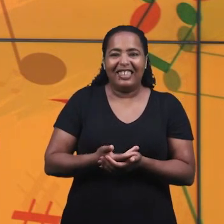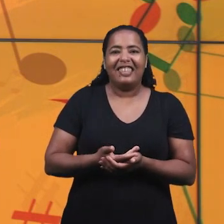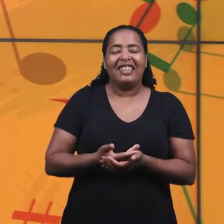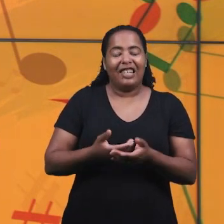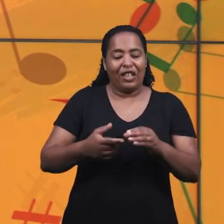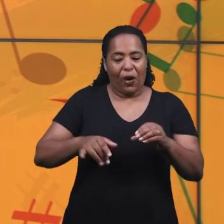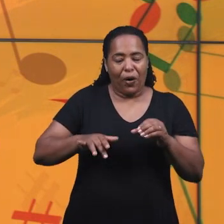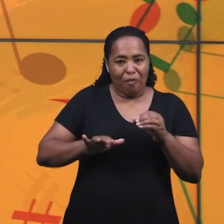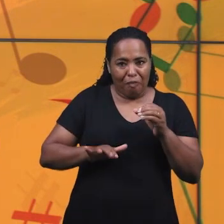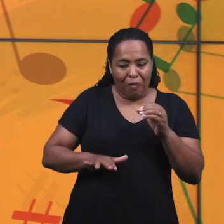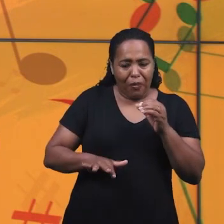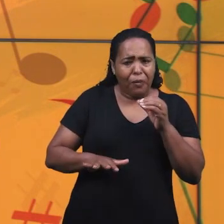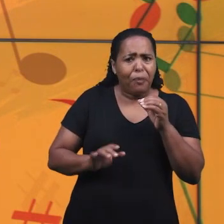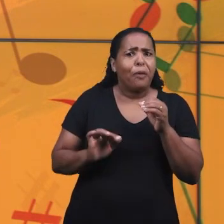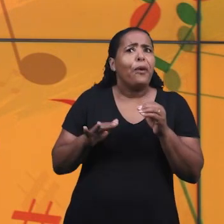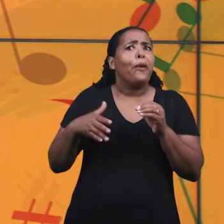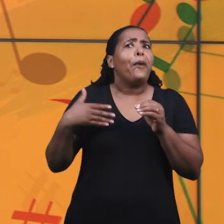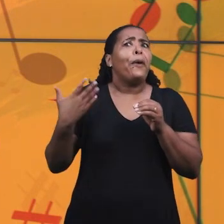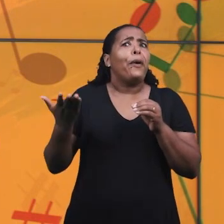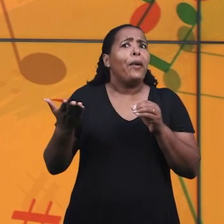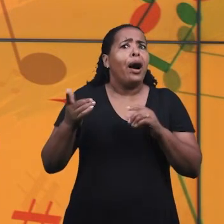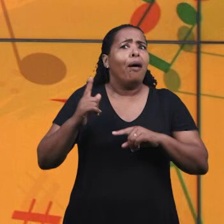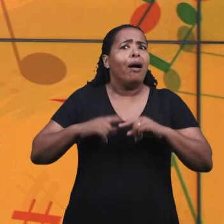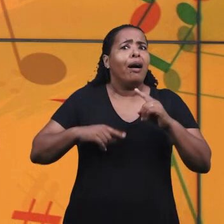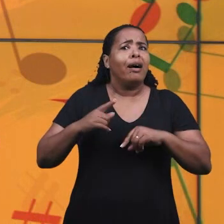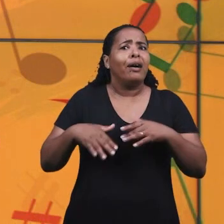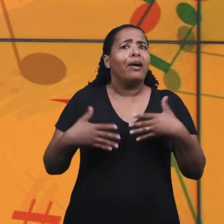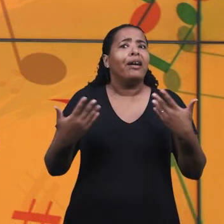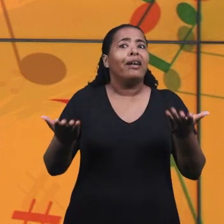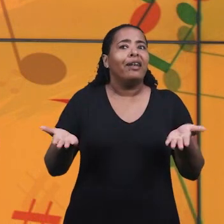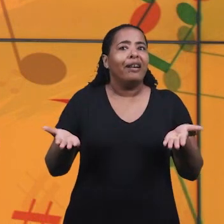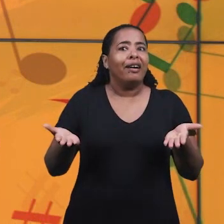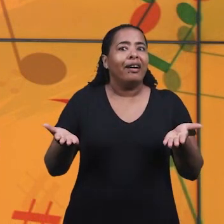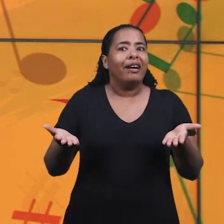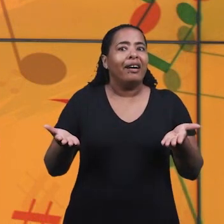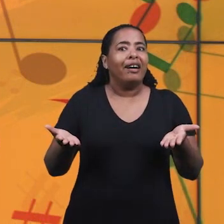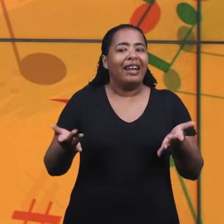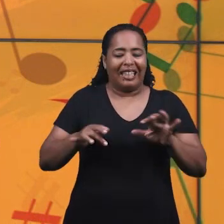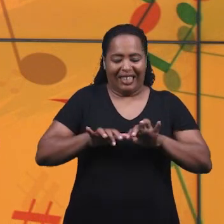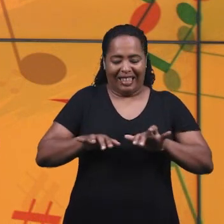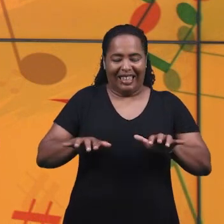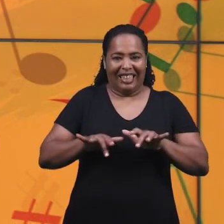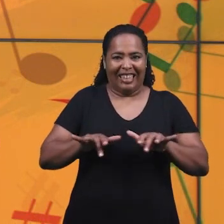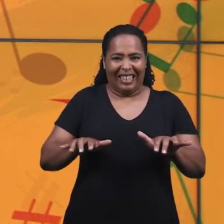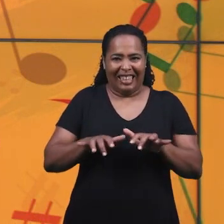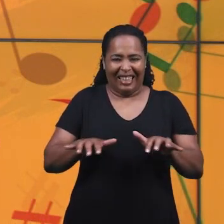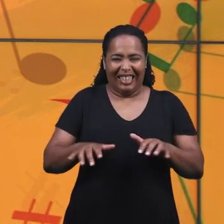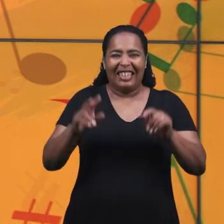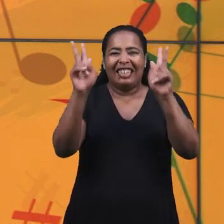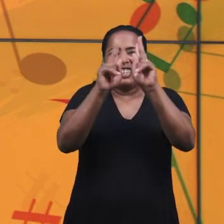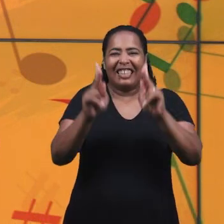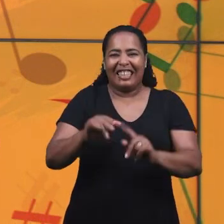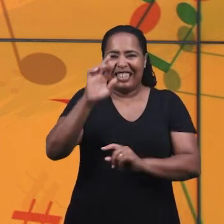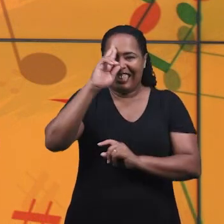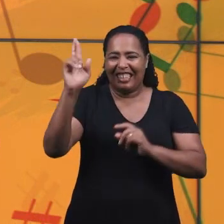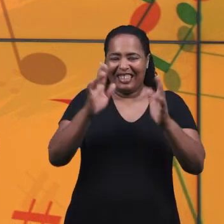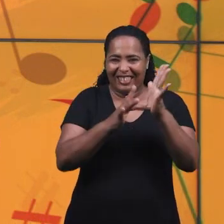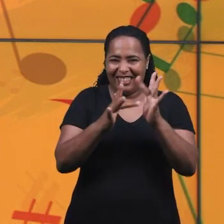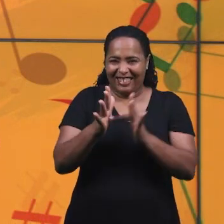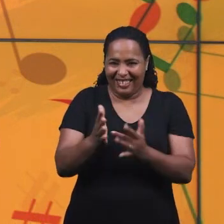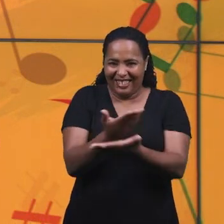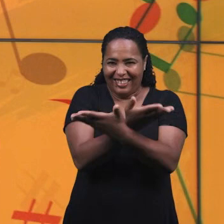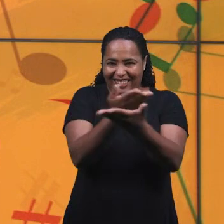et l'instrument que nous allons apprendre, la prochaine étude, est le clavier. La paix du